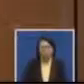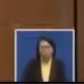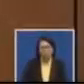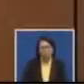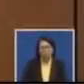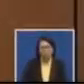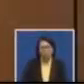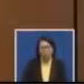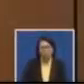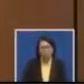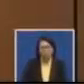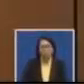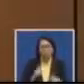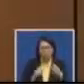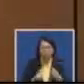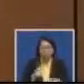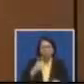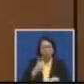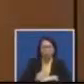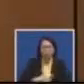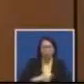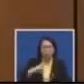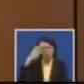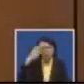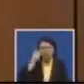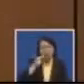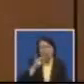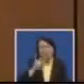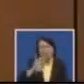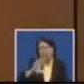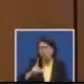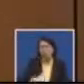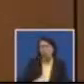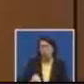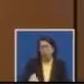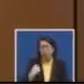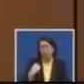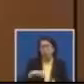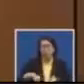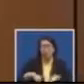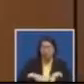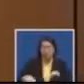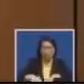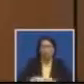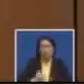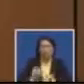อันที่สองหัวหน้าคสช.ถึงแม้ว่าจะมีอำนาจบริหารแต่อำนาจบริหารคสช.